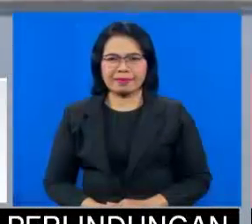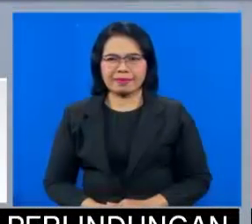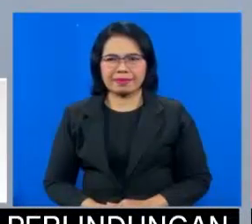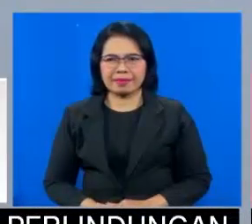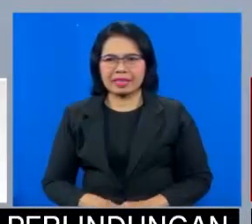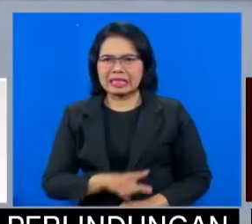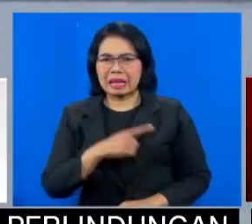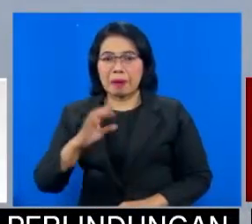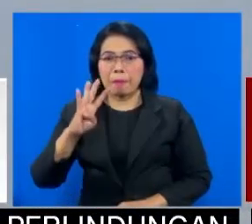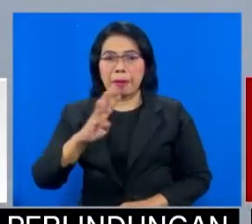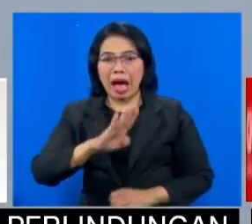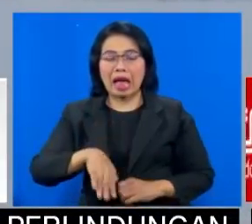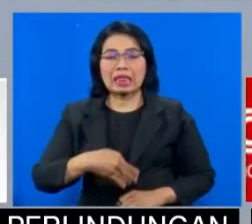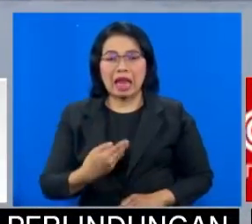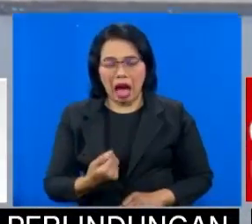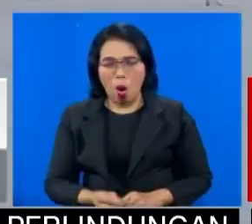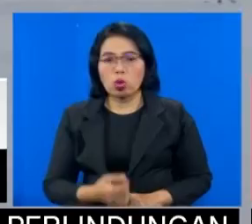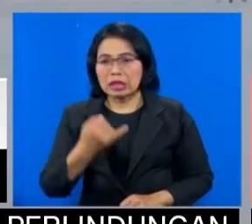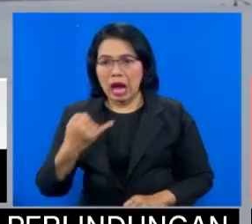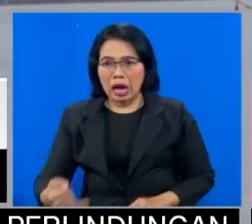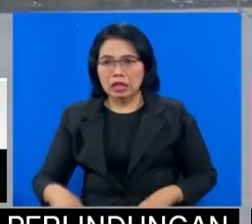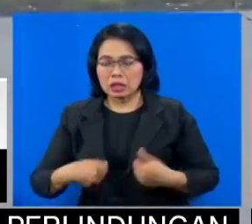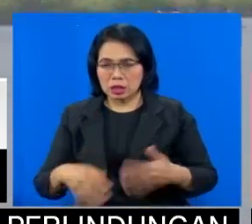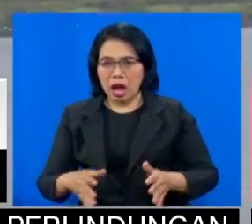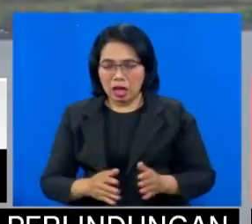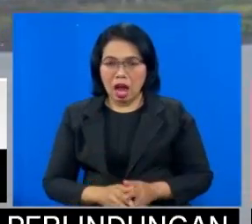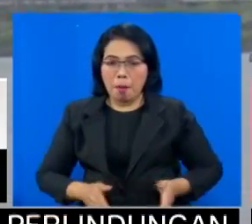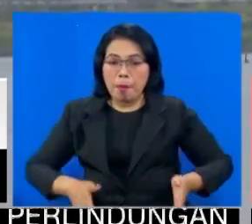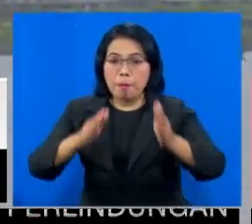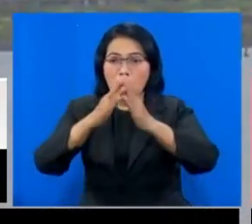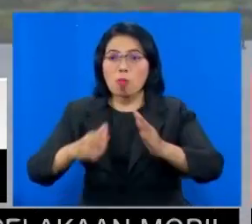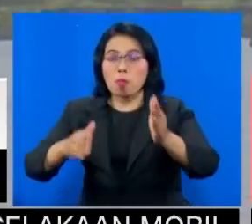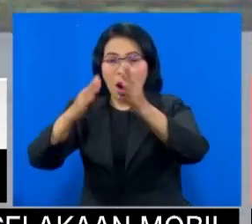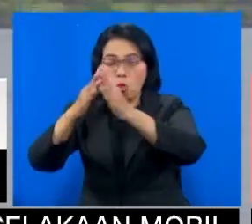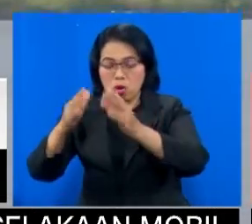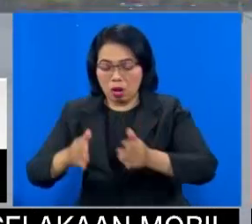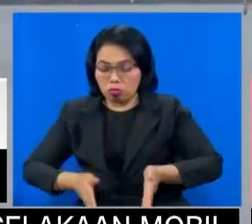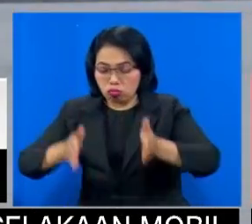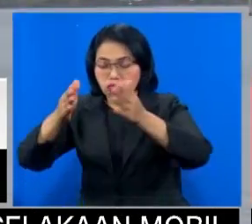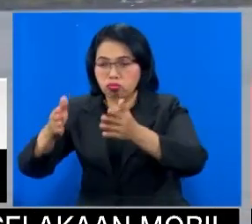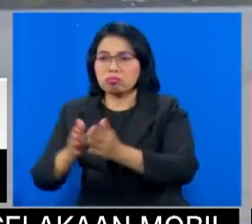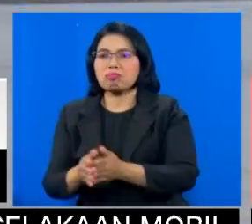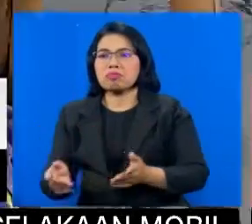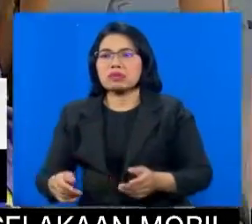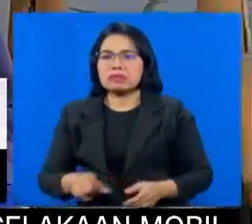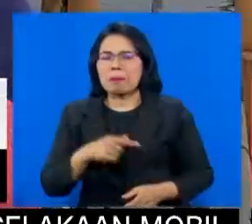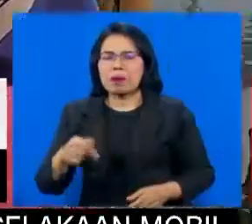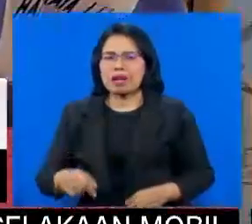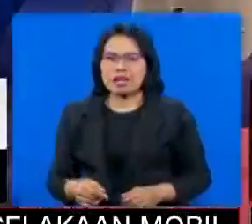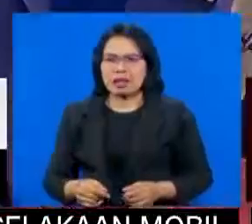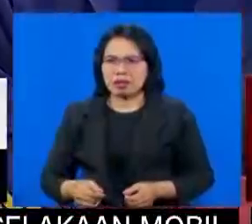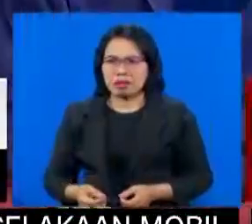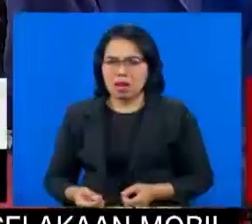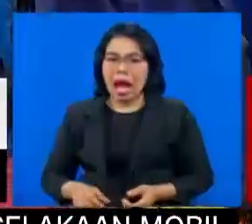Selama 4 tahun terakhir setelah ada proyek reklamasi, nelayan merasa hasil panen kerang hijau terus berkurang. Pak,